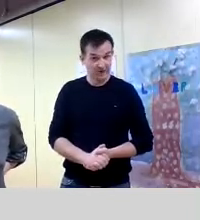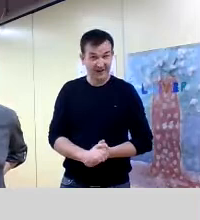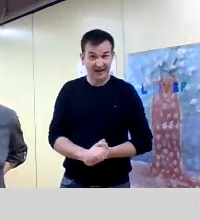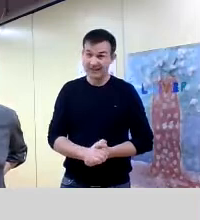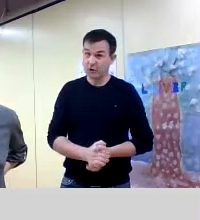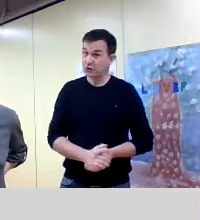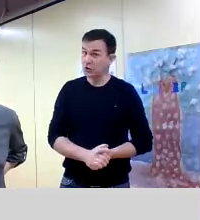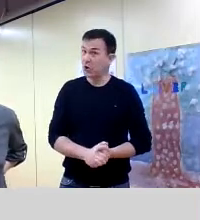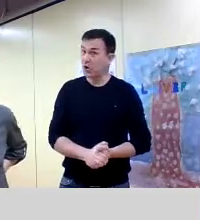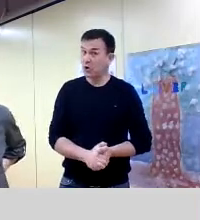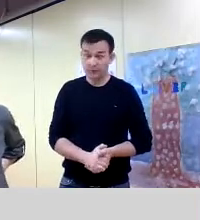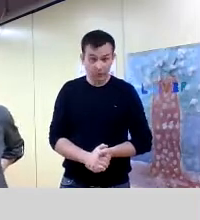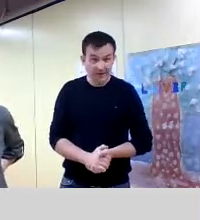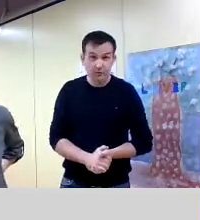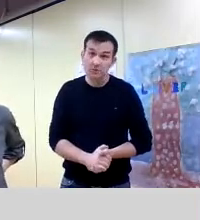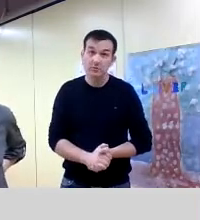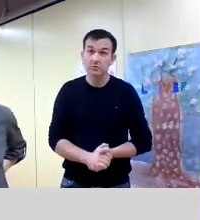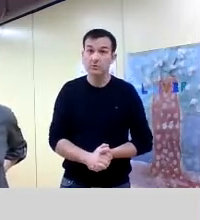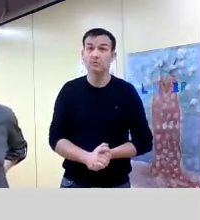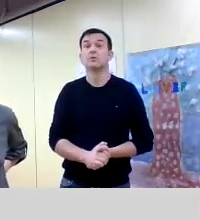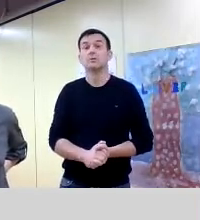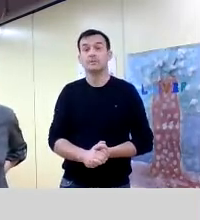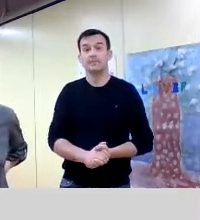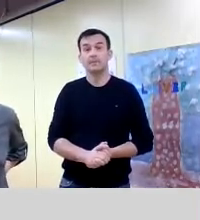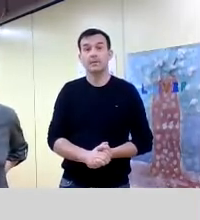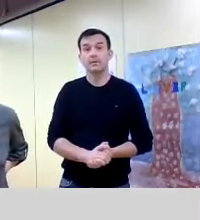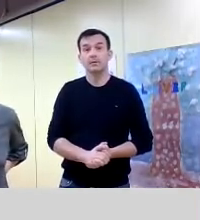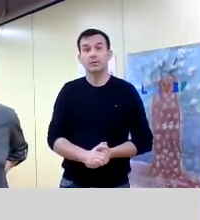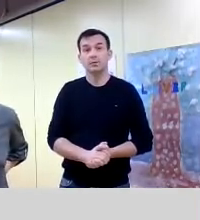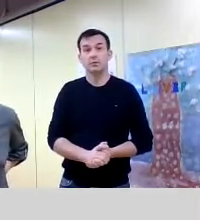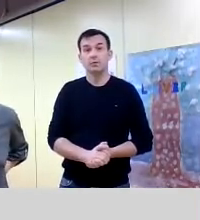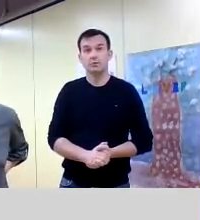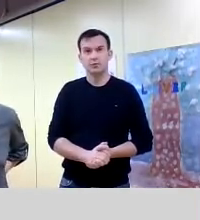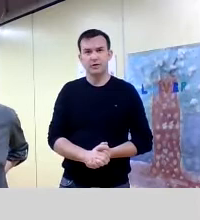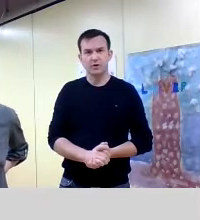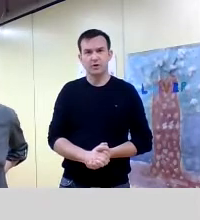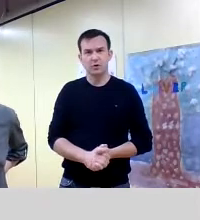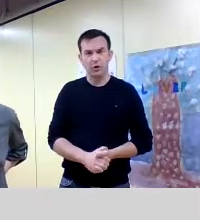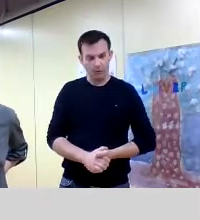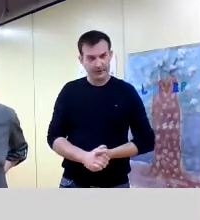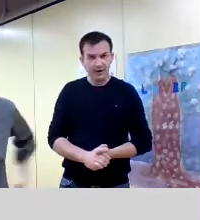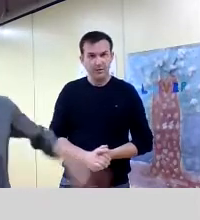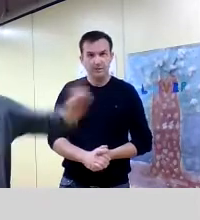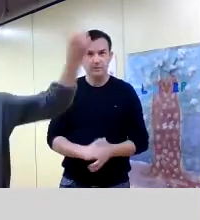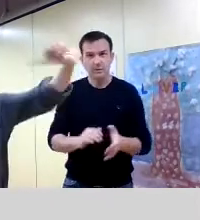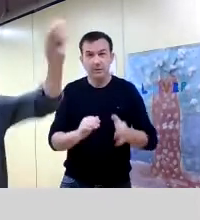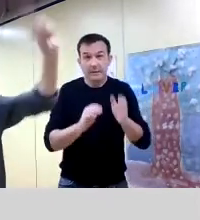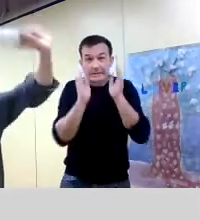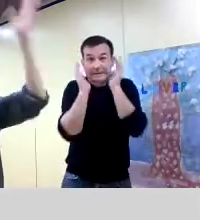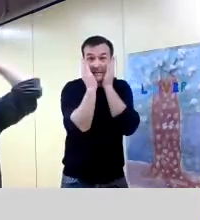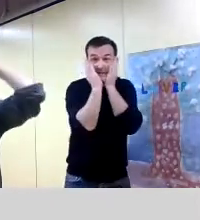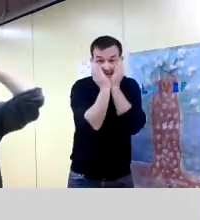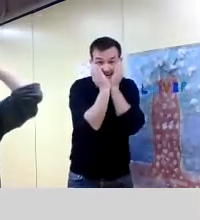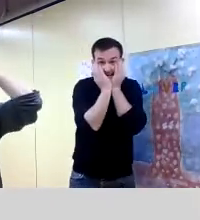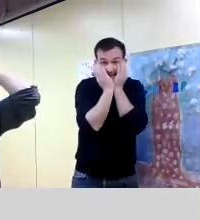Je vais à l'école en voiture? Oui. Je vais à l'école en pied? Non, ça va pas,